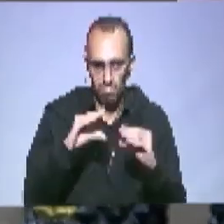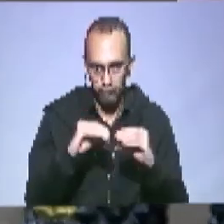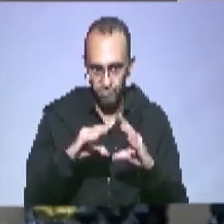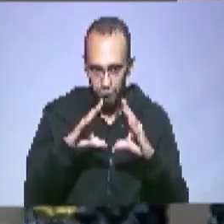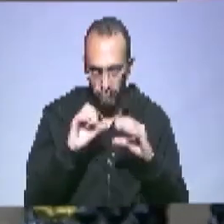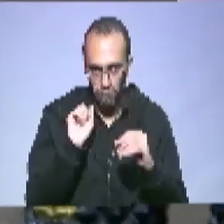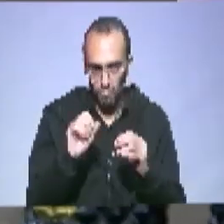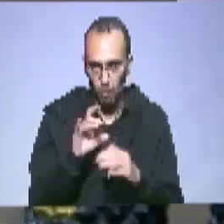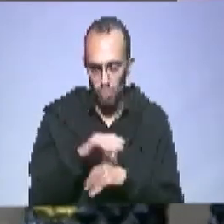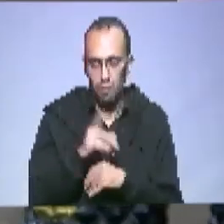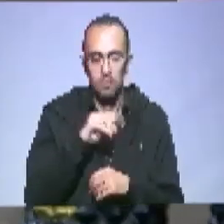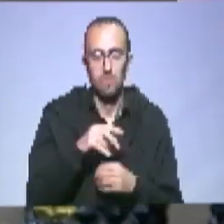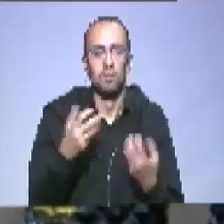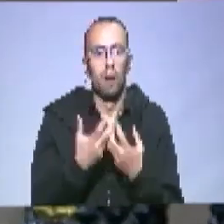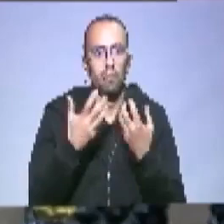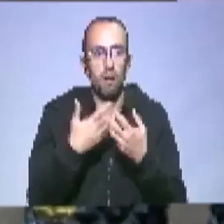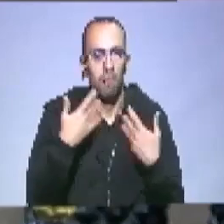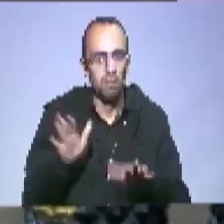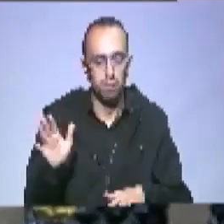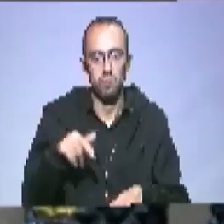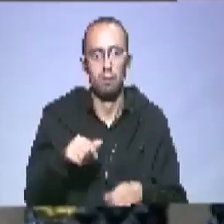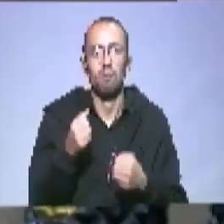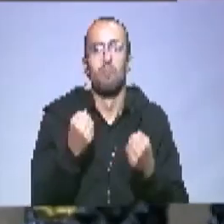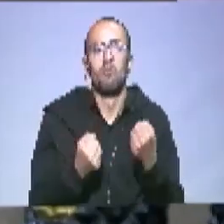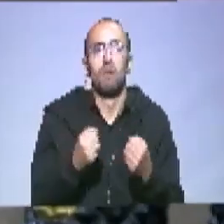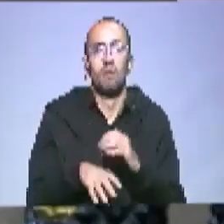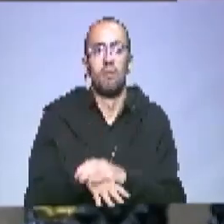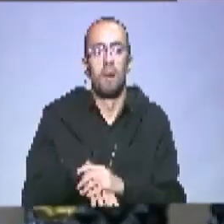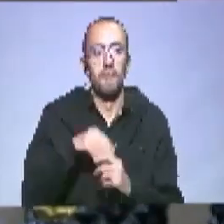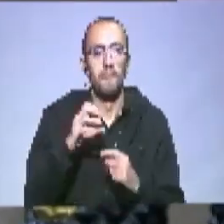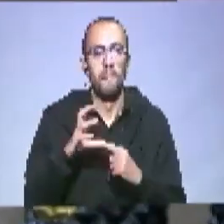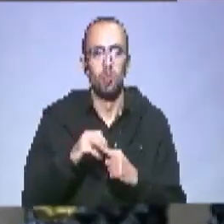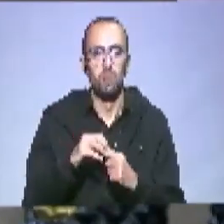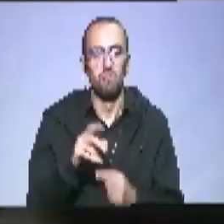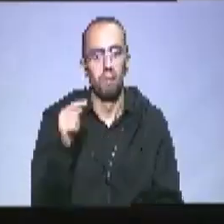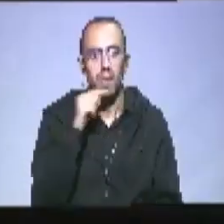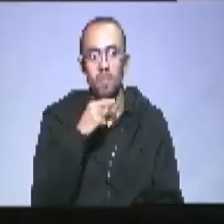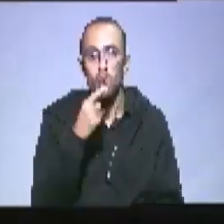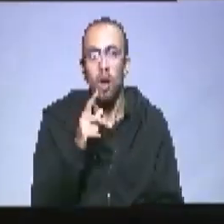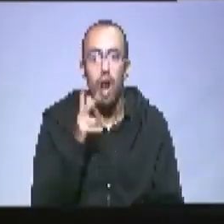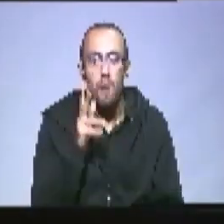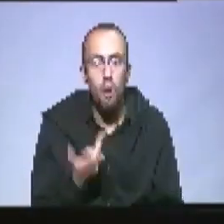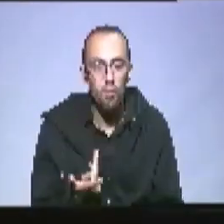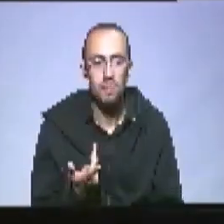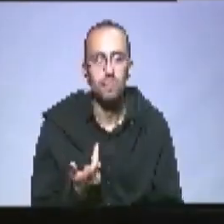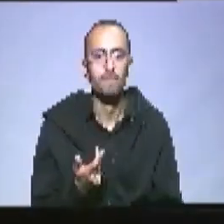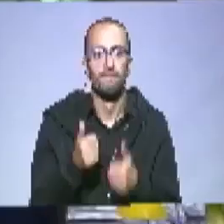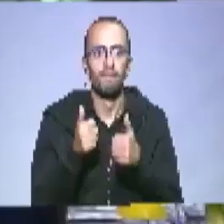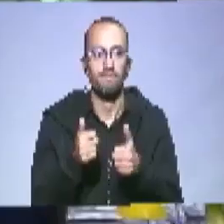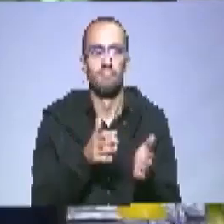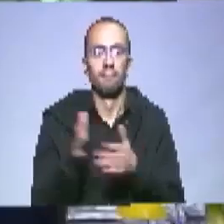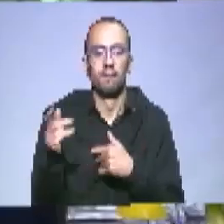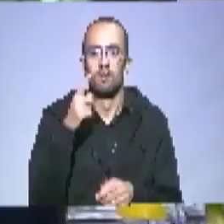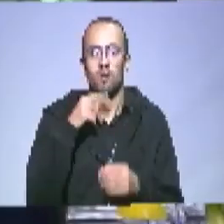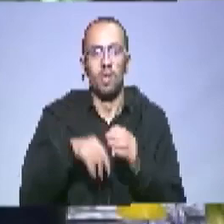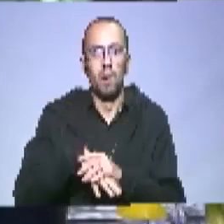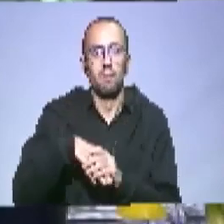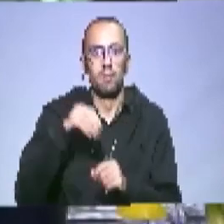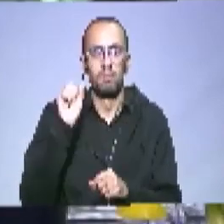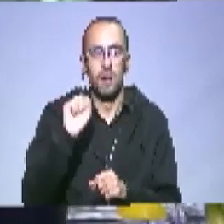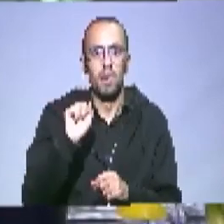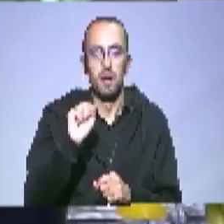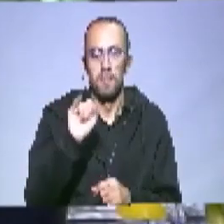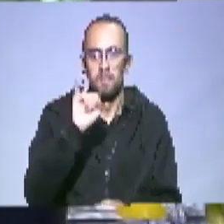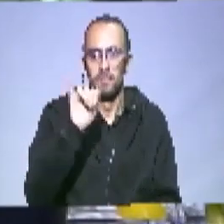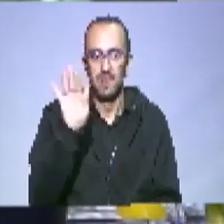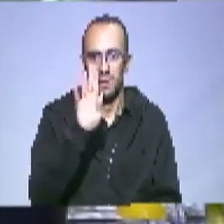سلطه الكولسلو، ودلوقتي بنعمل ملوخيه المشروم. الاخبار يا شيف؟ خلاص احنا حطينا فص المستكة